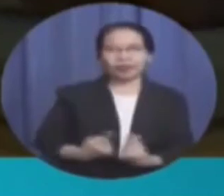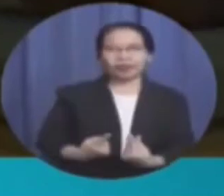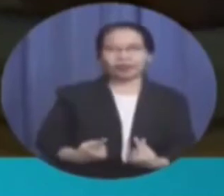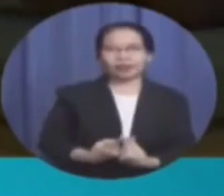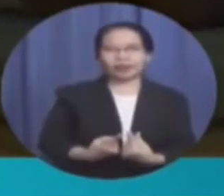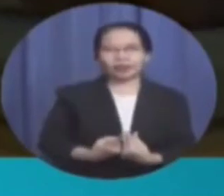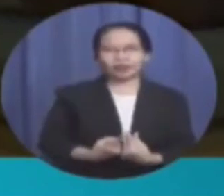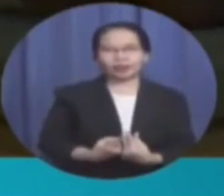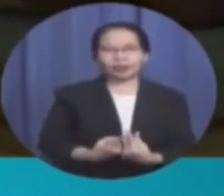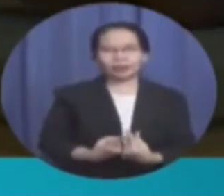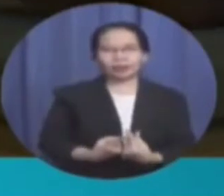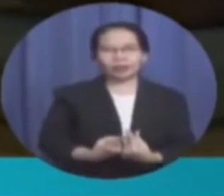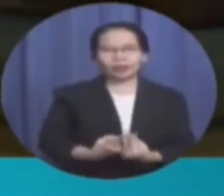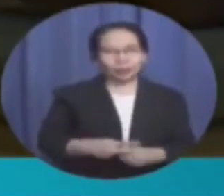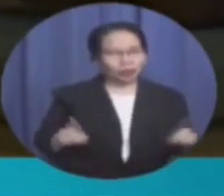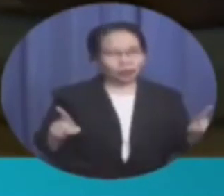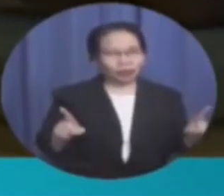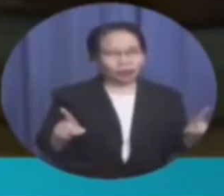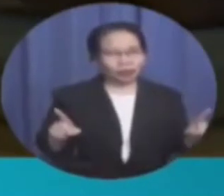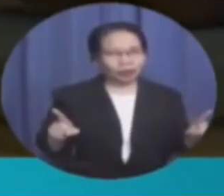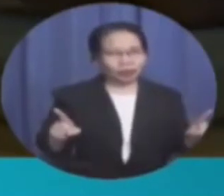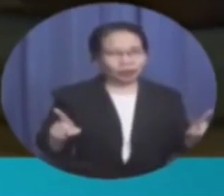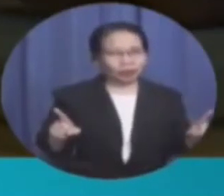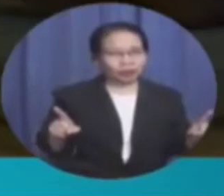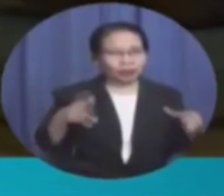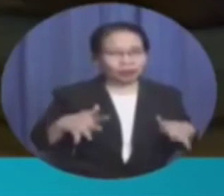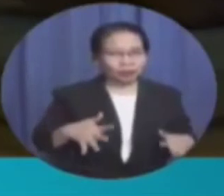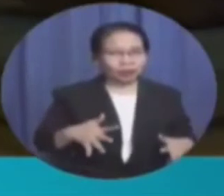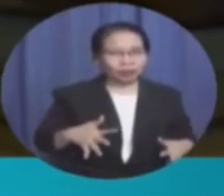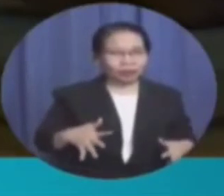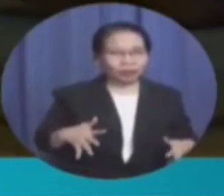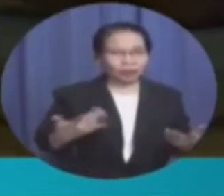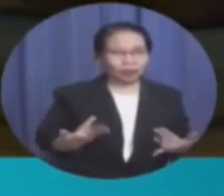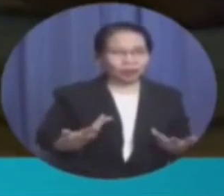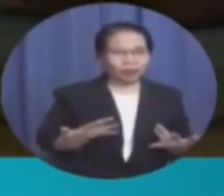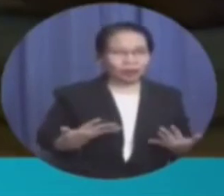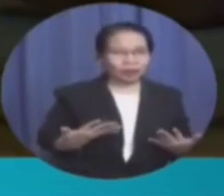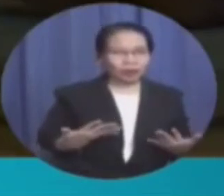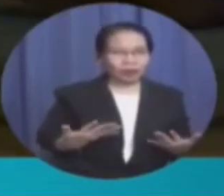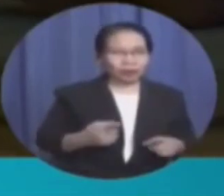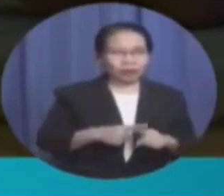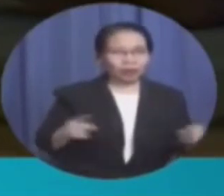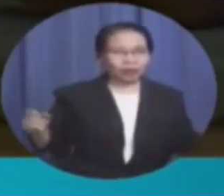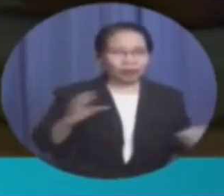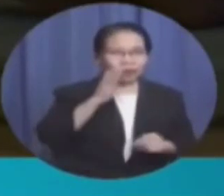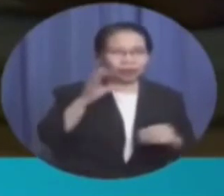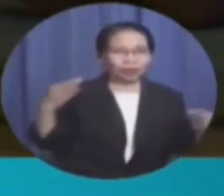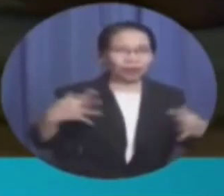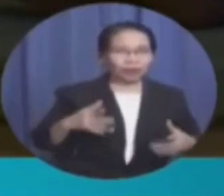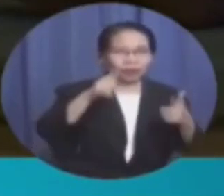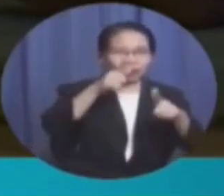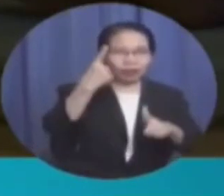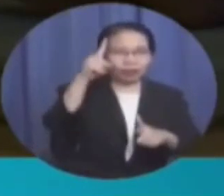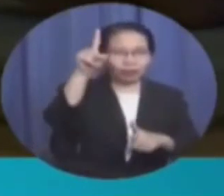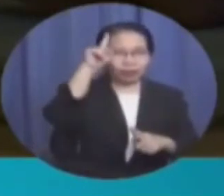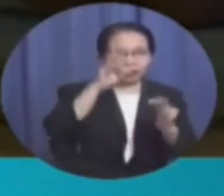mga kasalanan, kundi isang kakilakilabot na paghihintay sa paghuhukom at isang